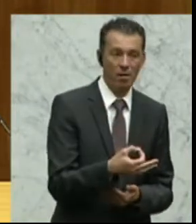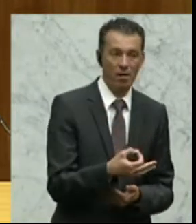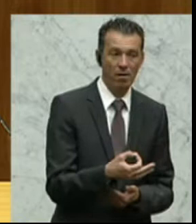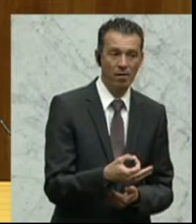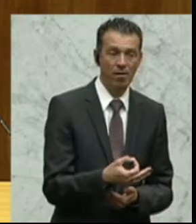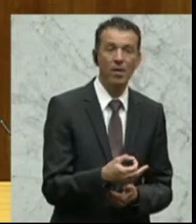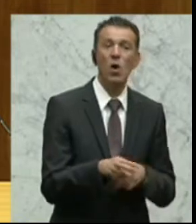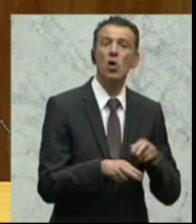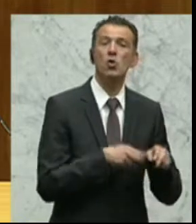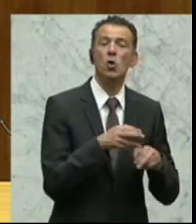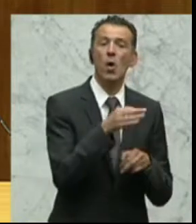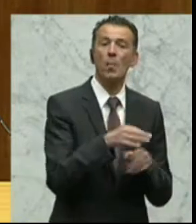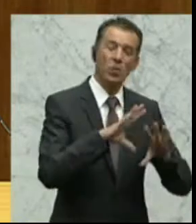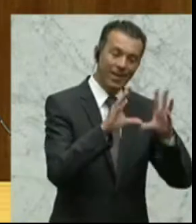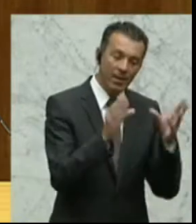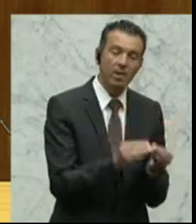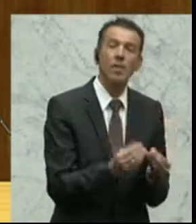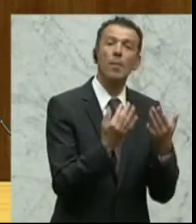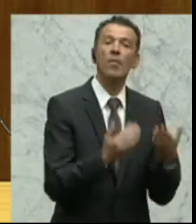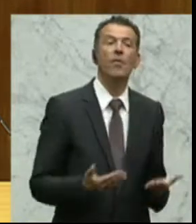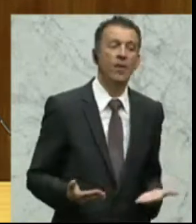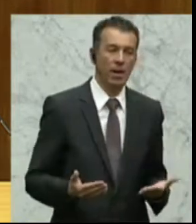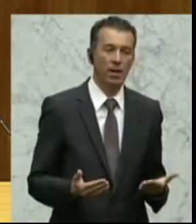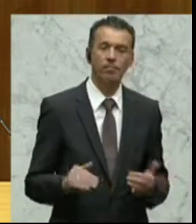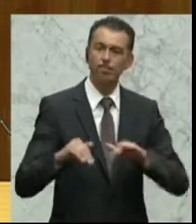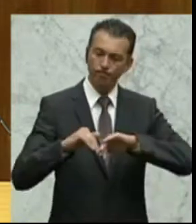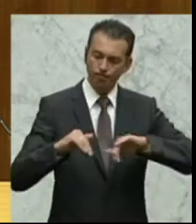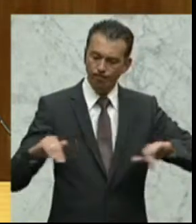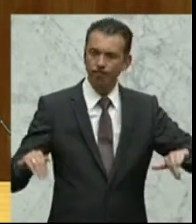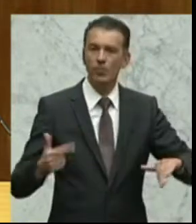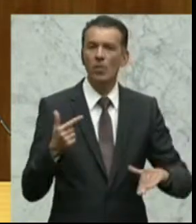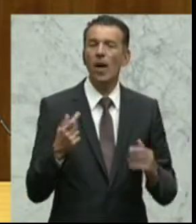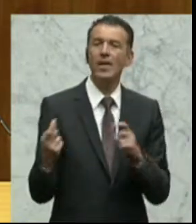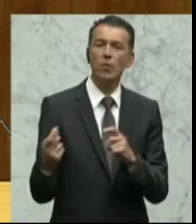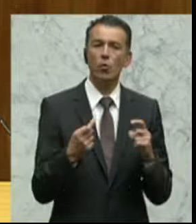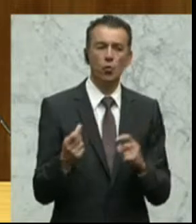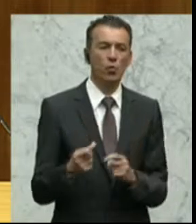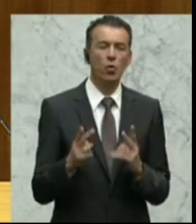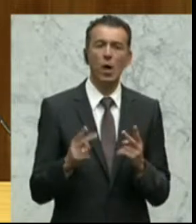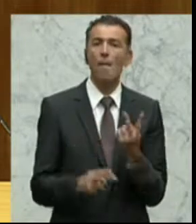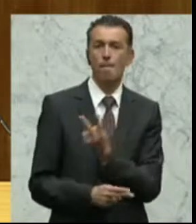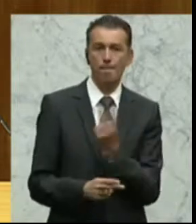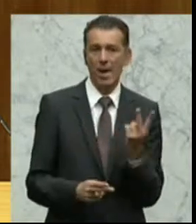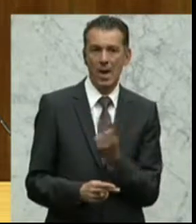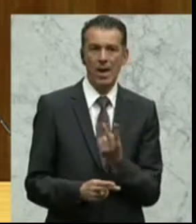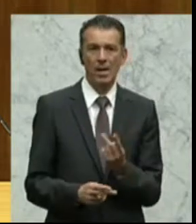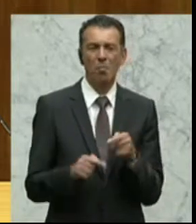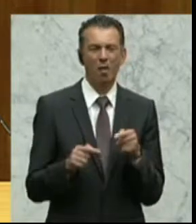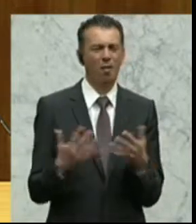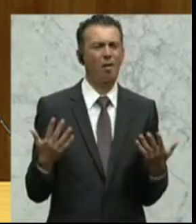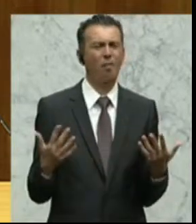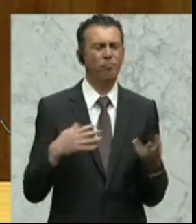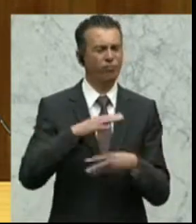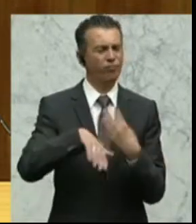Abgabenquote insgesamt? Das sind zwei Debatten, die kann man beide führen, aber sie werden hier in einer Art und Weise vermischt, die, glaube ich,